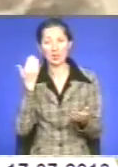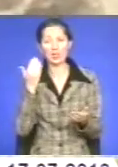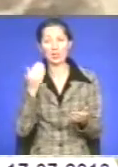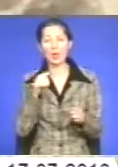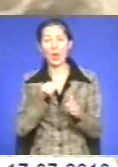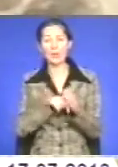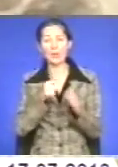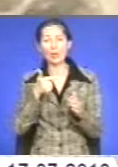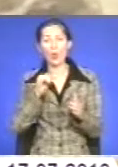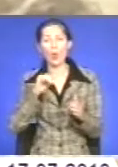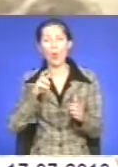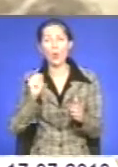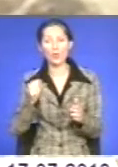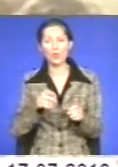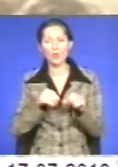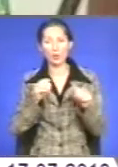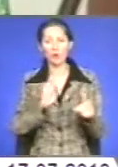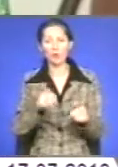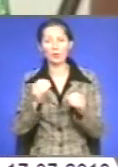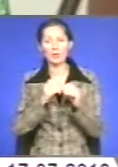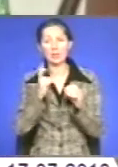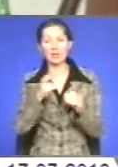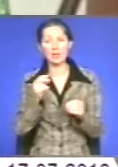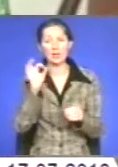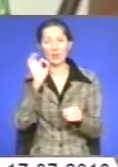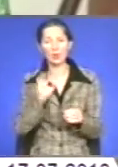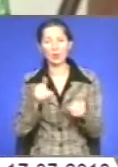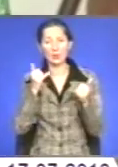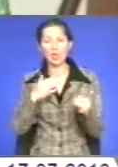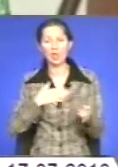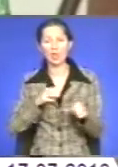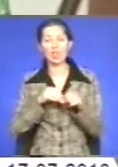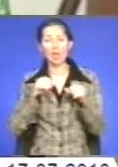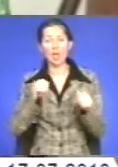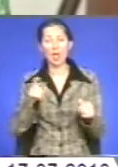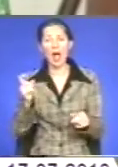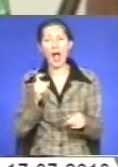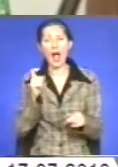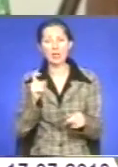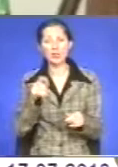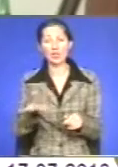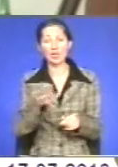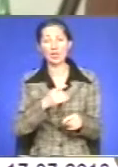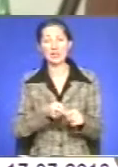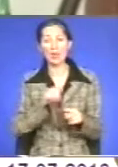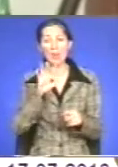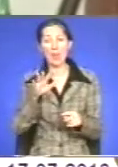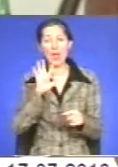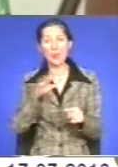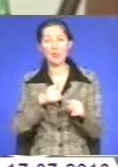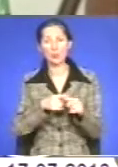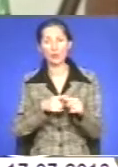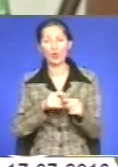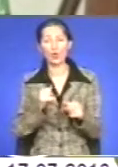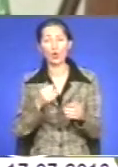в ґрунтах був 10-12%. Зараз у наших ґрунтах на Харківщині це 5-5,5,